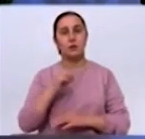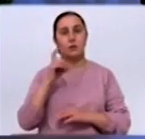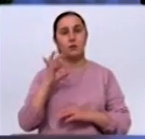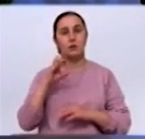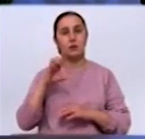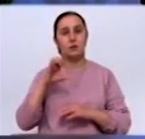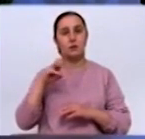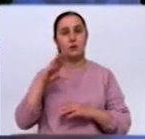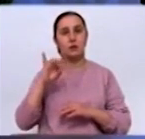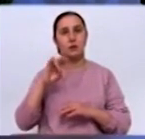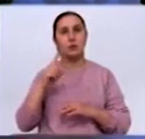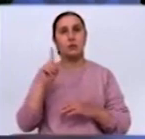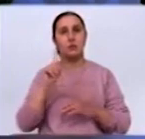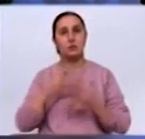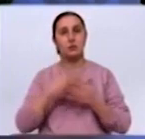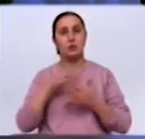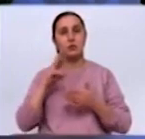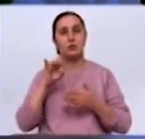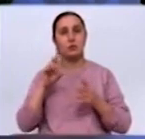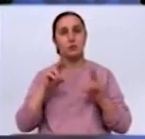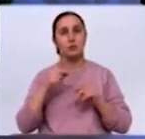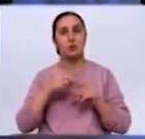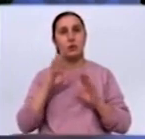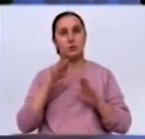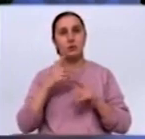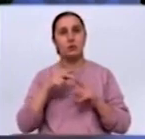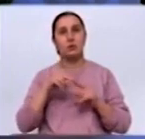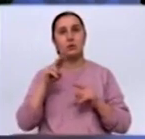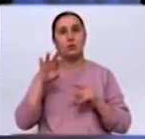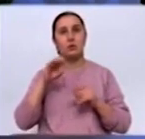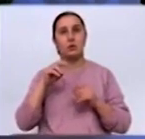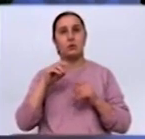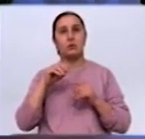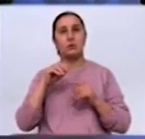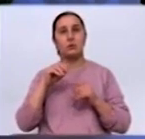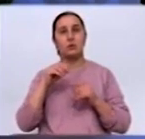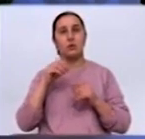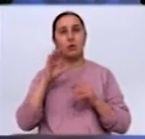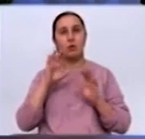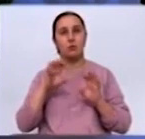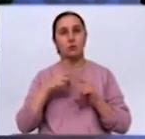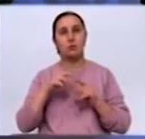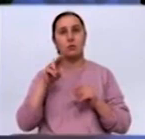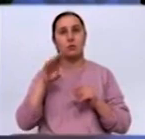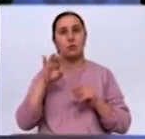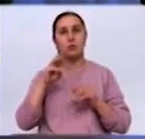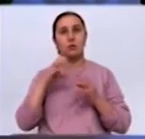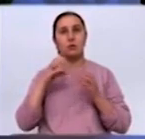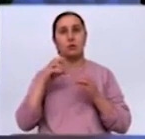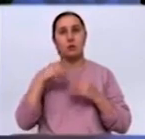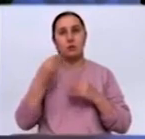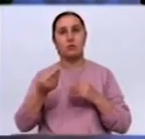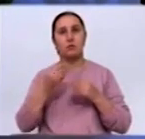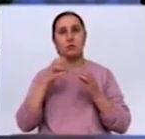Hosting bu nima? Hosting bu veb-sayt uchun joy ajratib beruvchi xizmat turi hisoblanadi. Odatda domen beruvchi kompaniyalarda